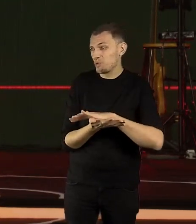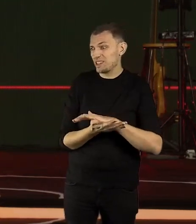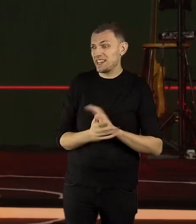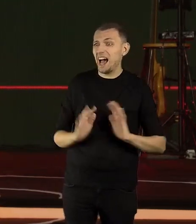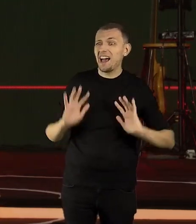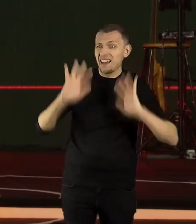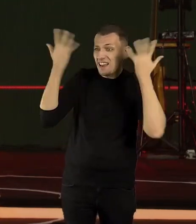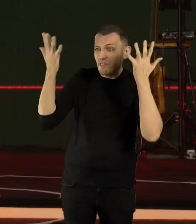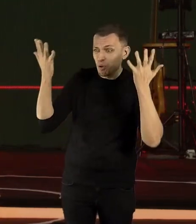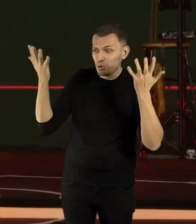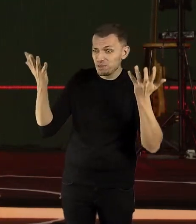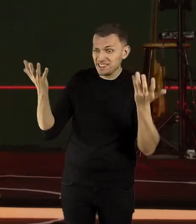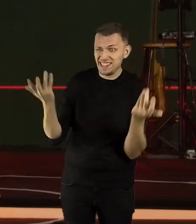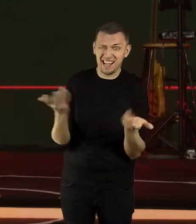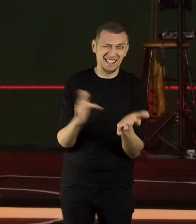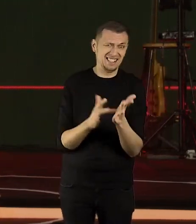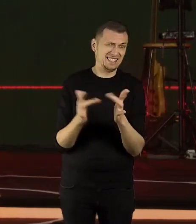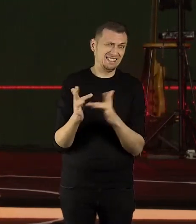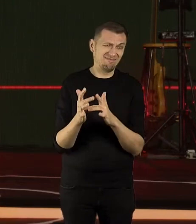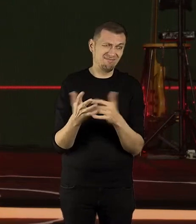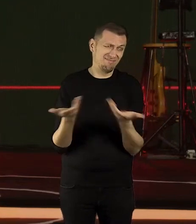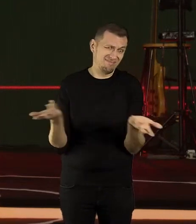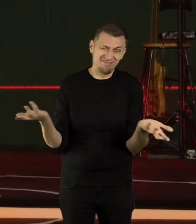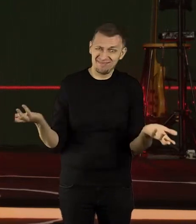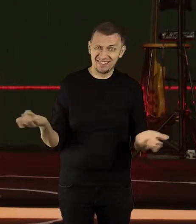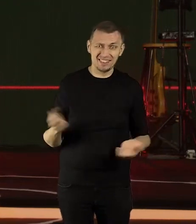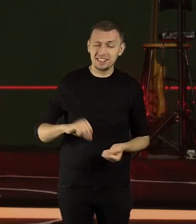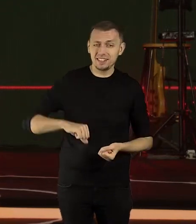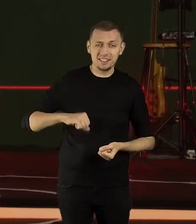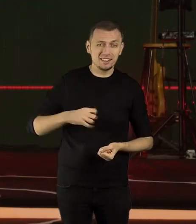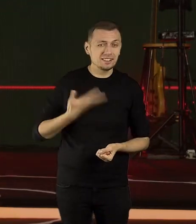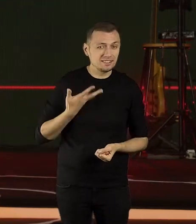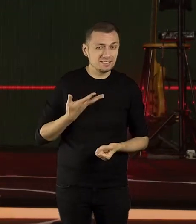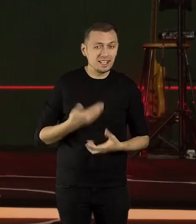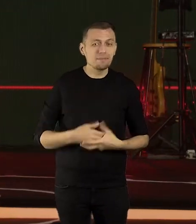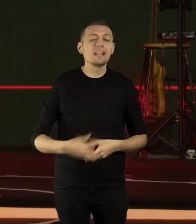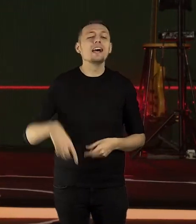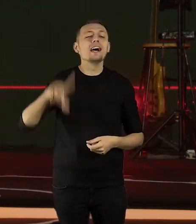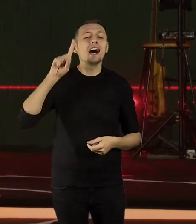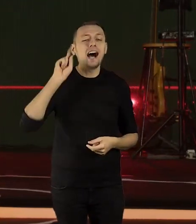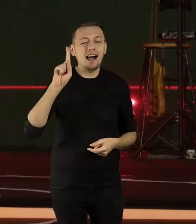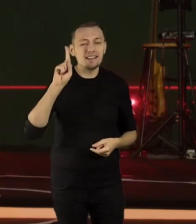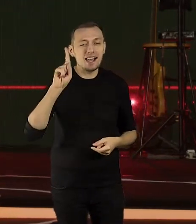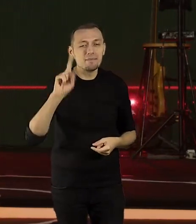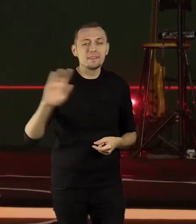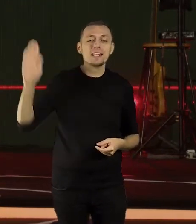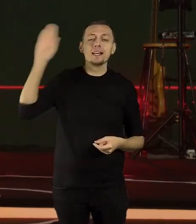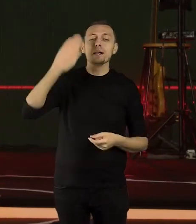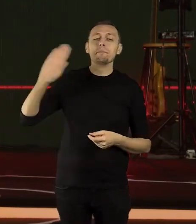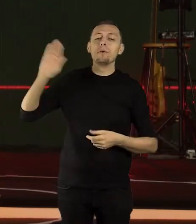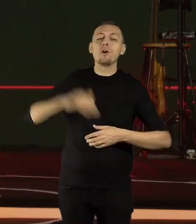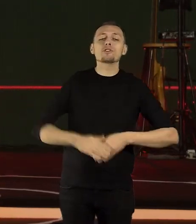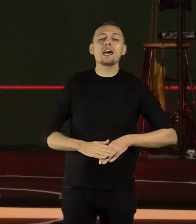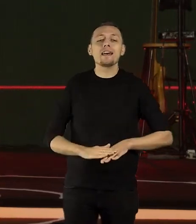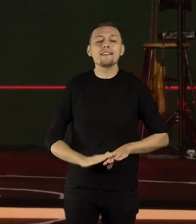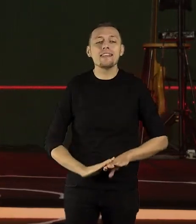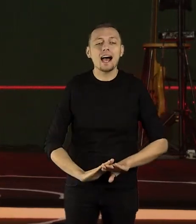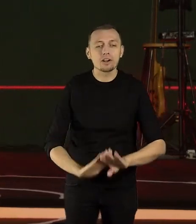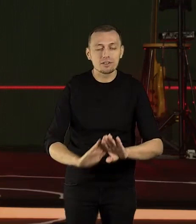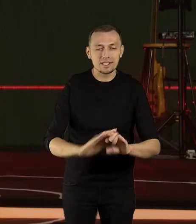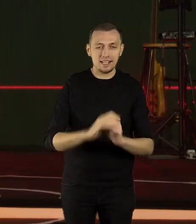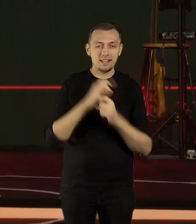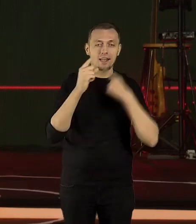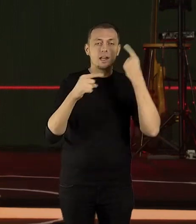rewolucji. Ale właśnie Boże Narodzenie opowiada o przyjściu na świat